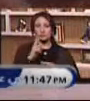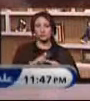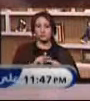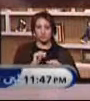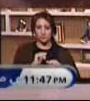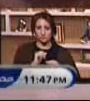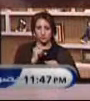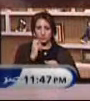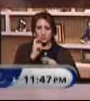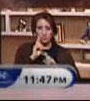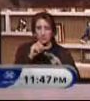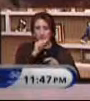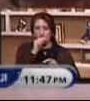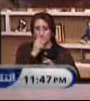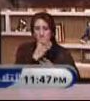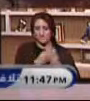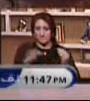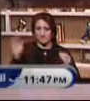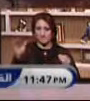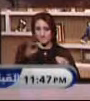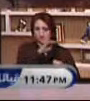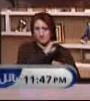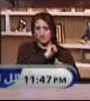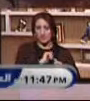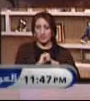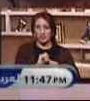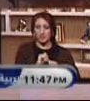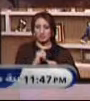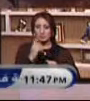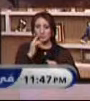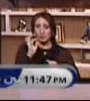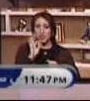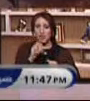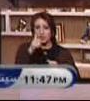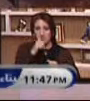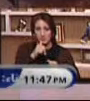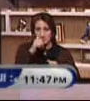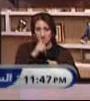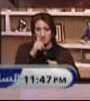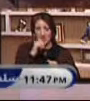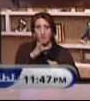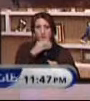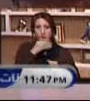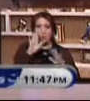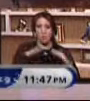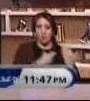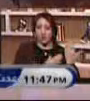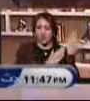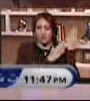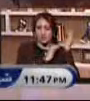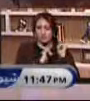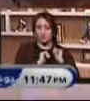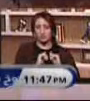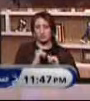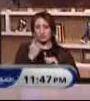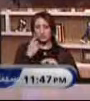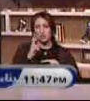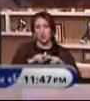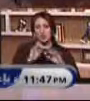فنظر عمر إلى بناته، إما أن تصبرن على هذا ويدخل أبوكن الجنة أو تتمتعن كما يتمتع